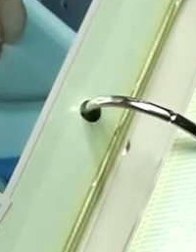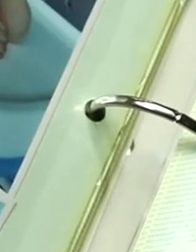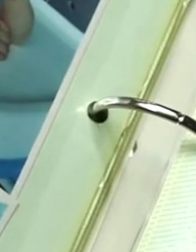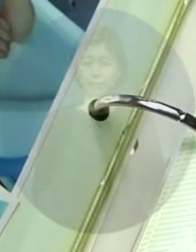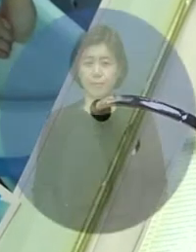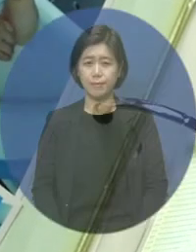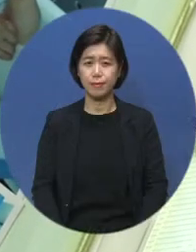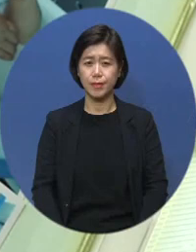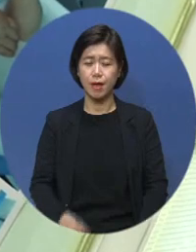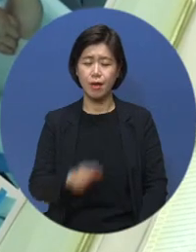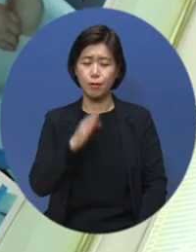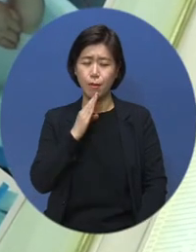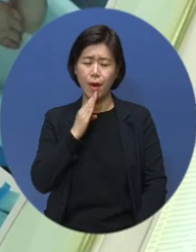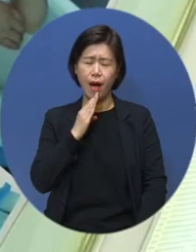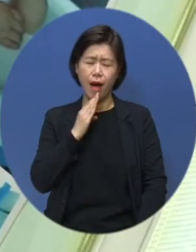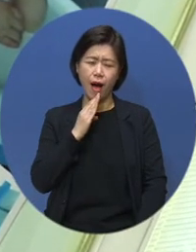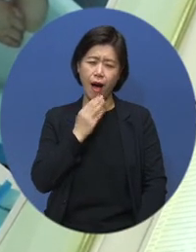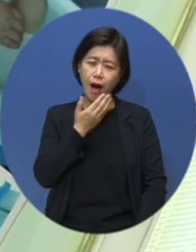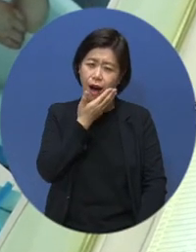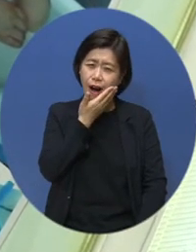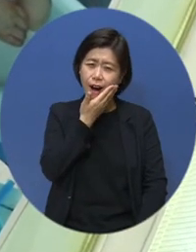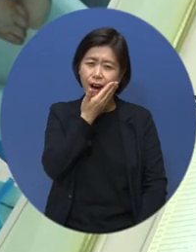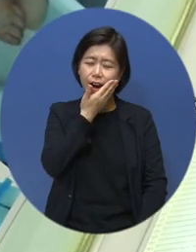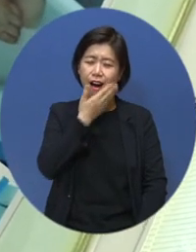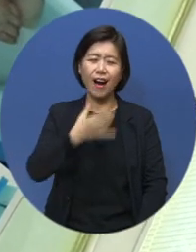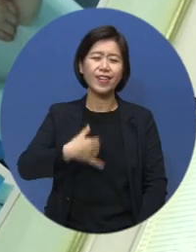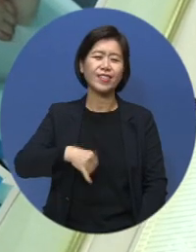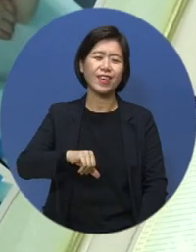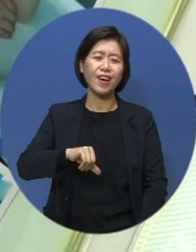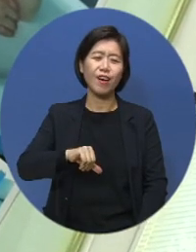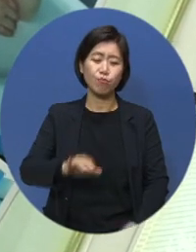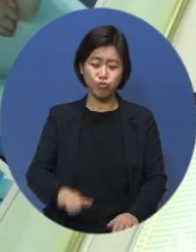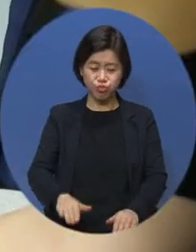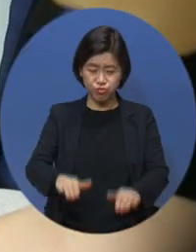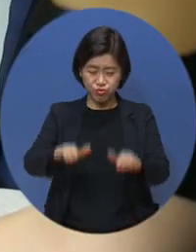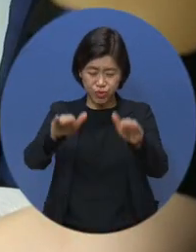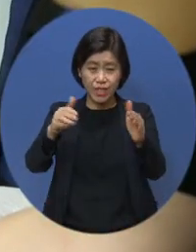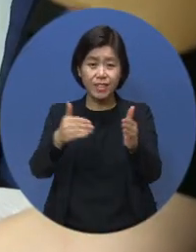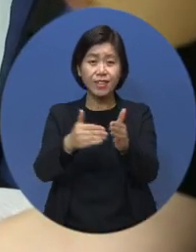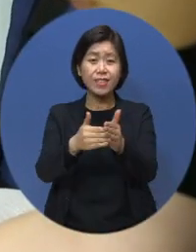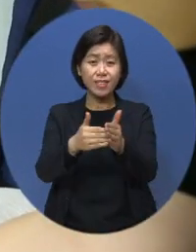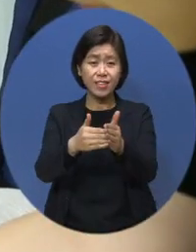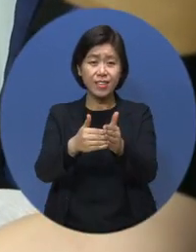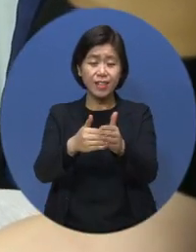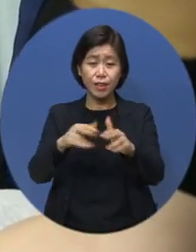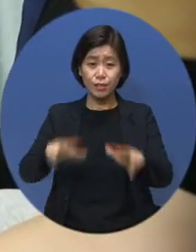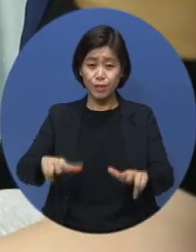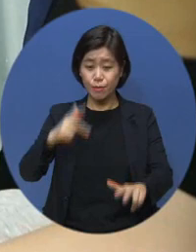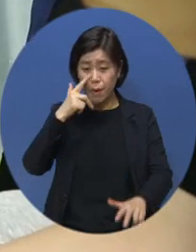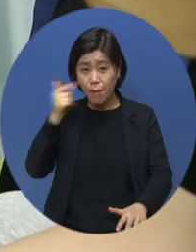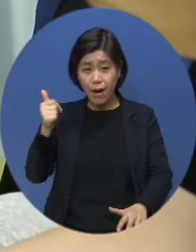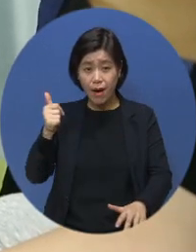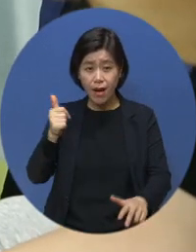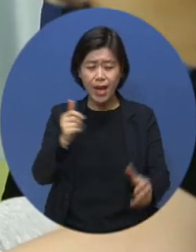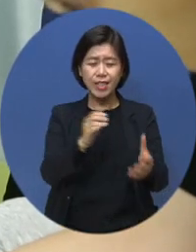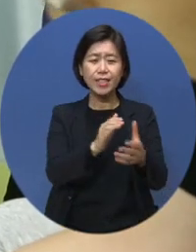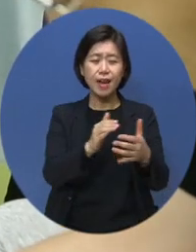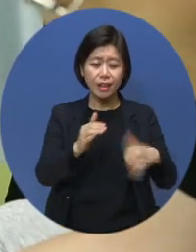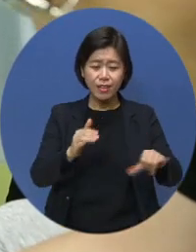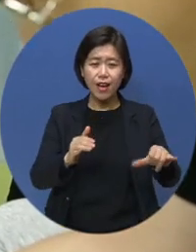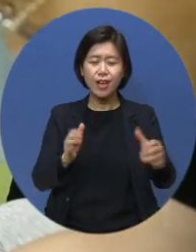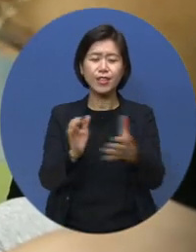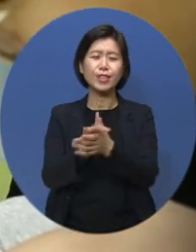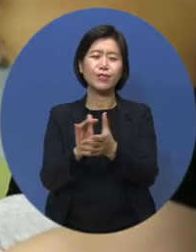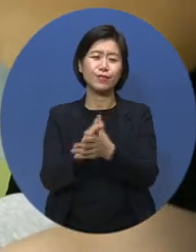눈에 넣어도 안아플 이 아이들이 언제 이렇게 벌써 1월 아빠 원주시에 친구가 되어 주고 있는지 감회가